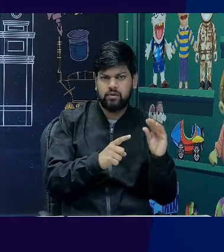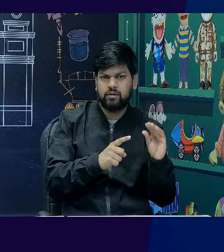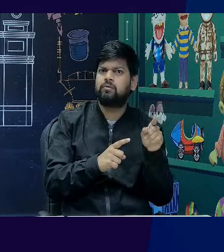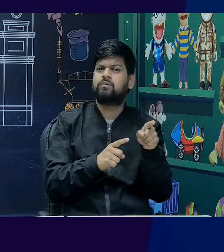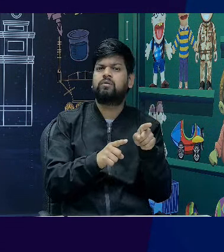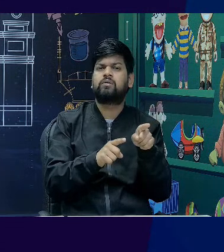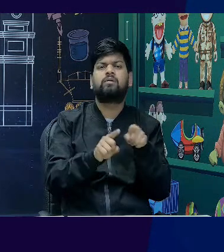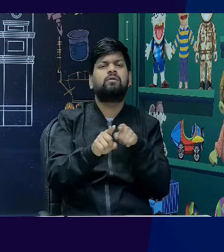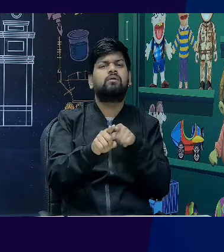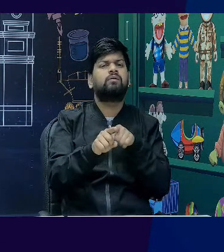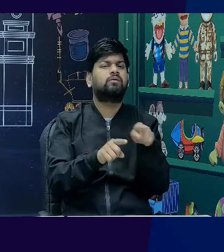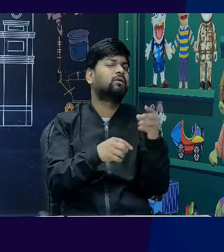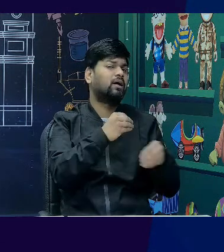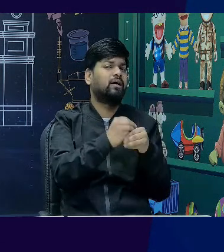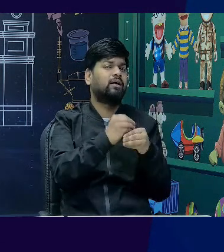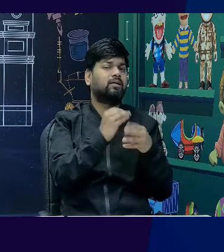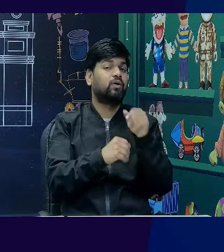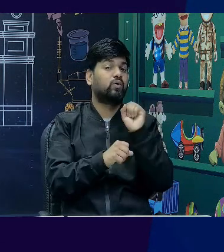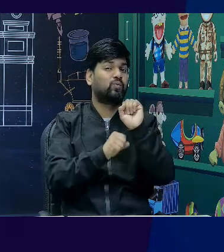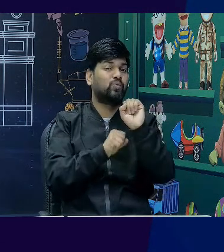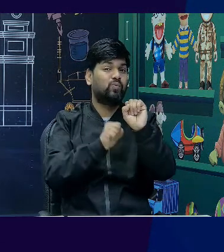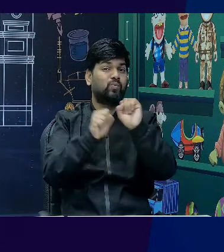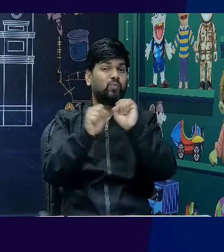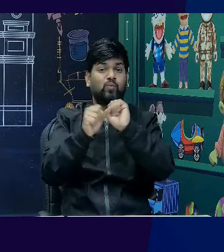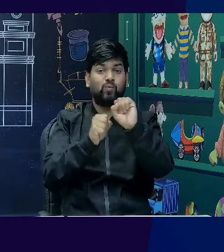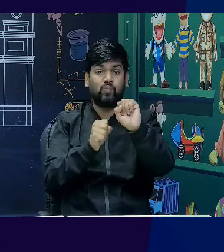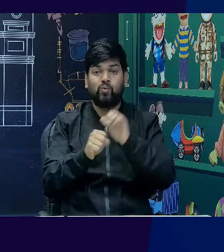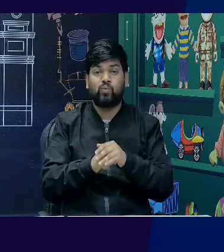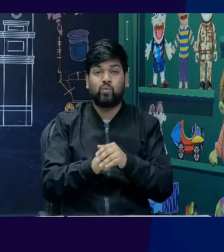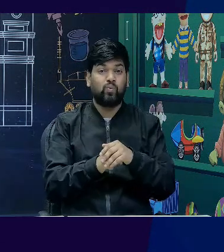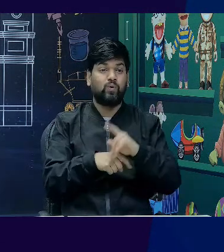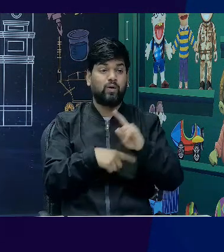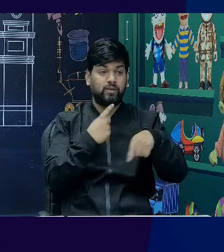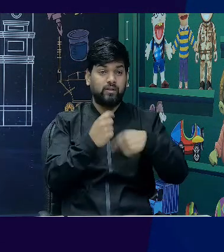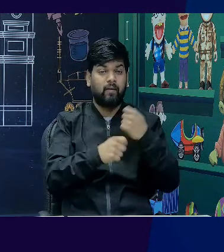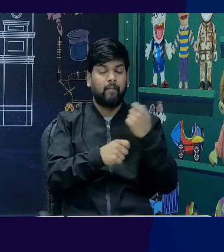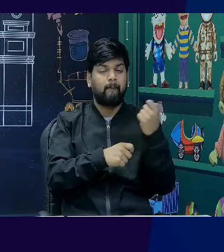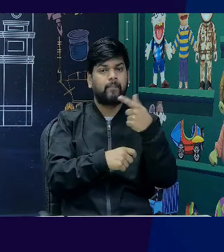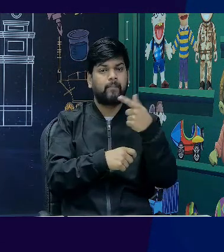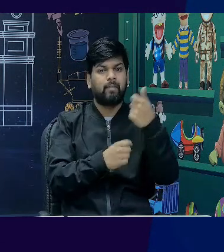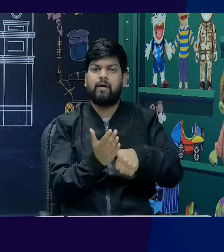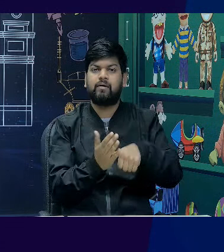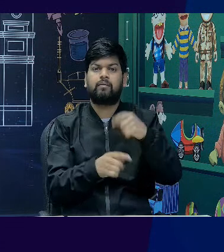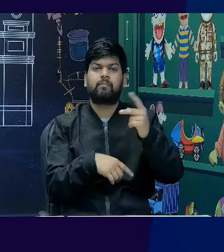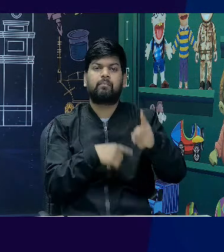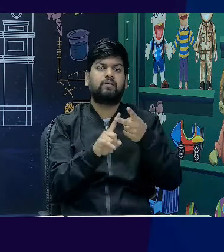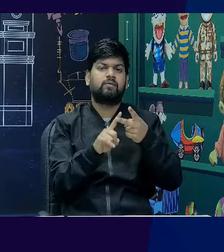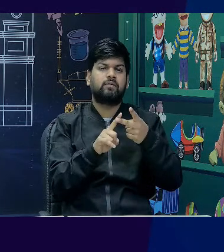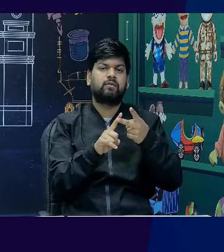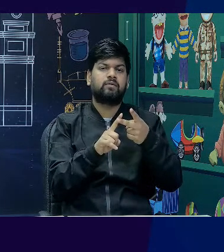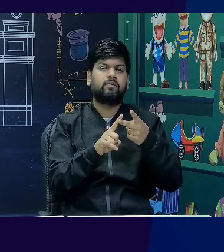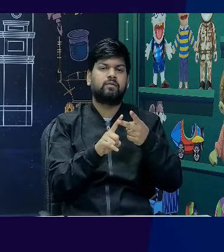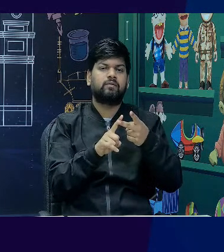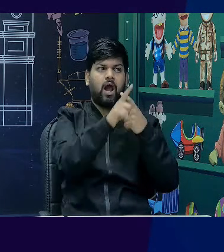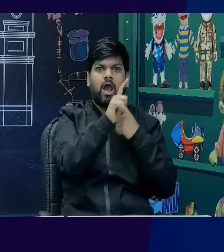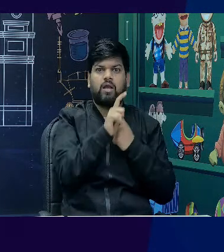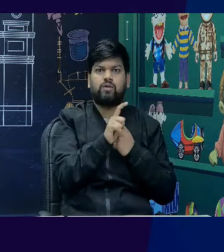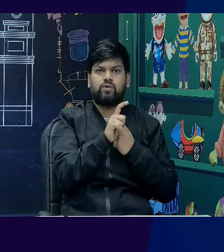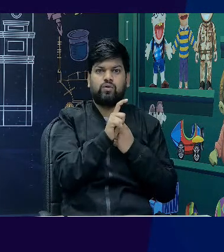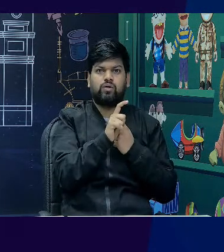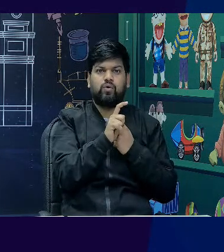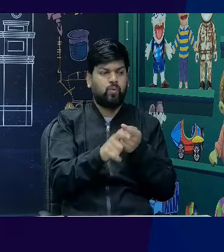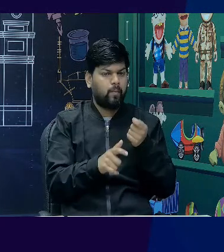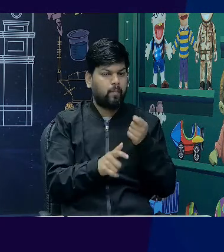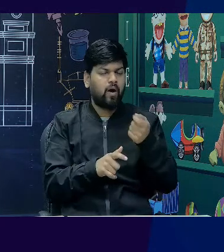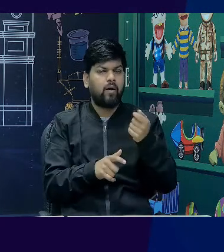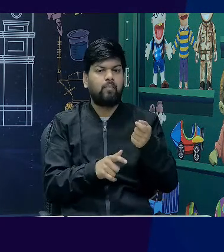salaries and pensions, defense services, education, and capital expenditure में क्या include होगा, जो